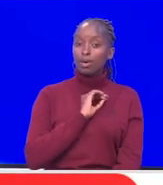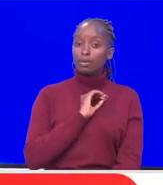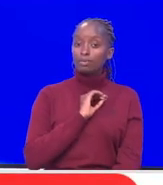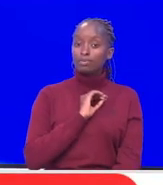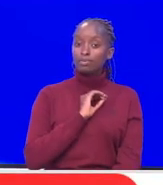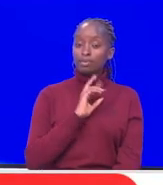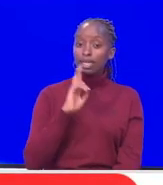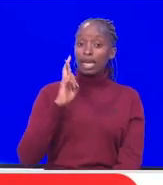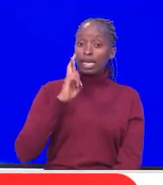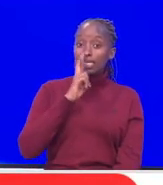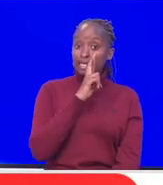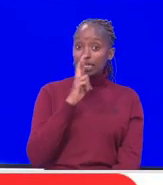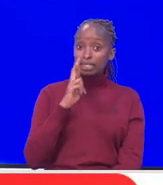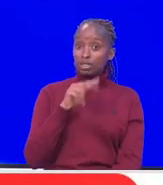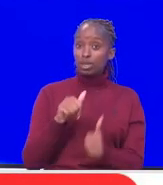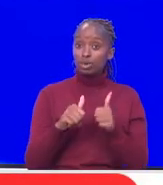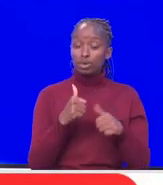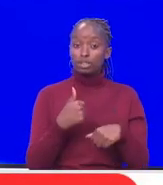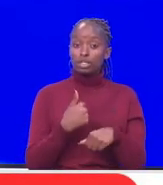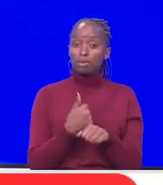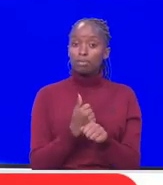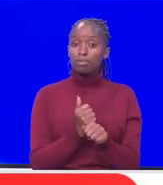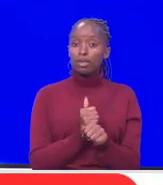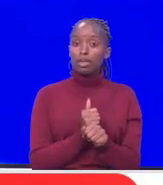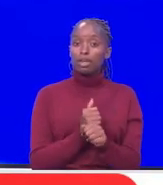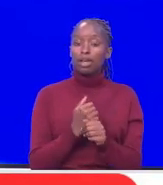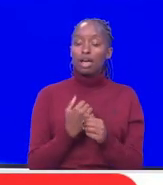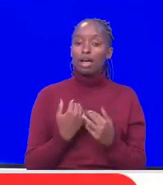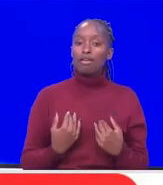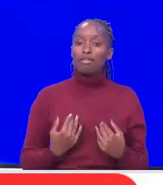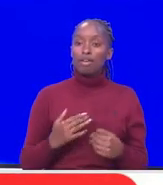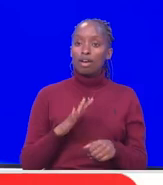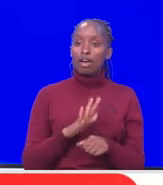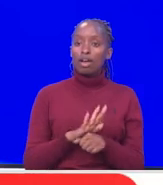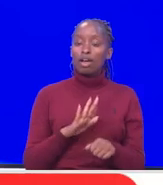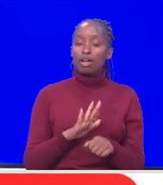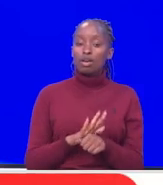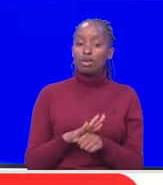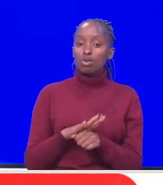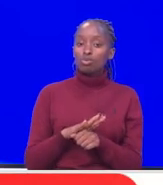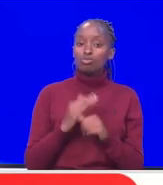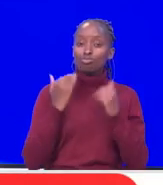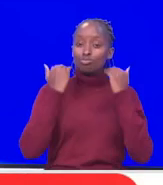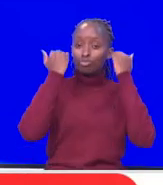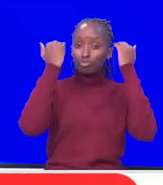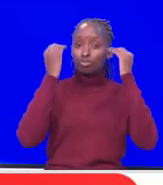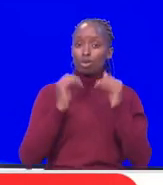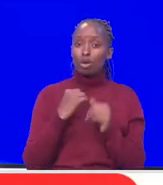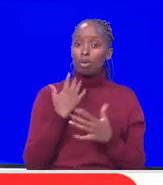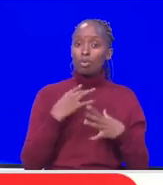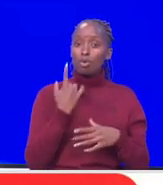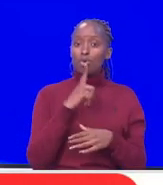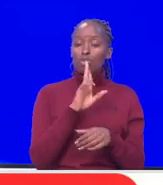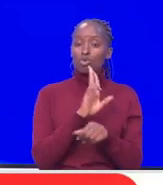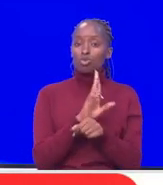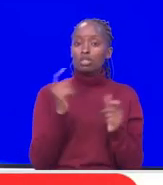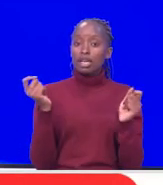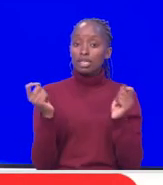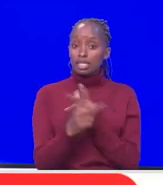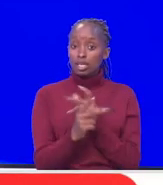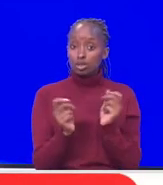risks pose severe social distress to users of TikTok.